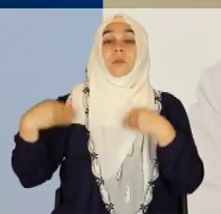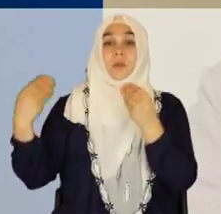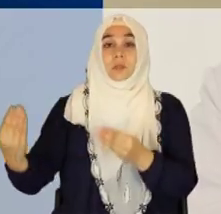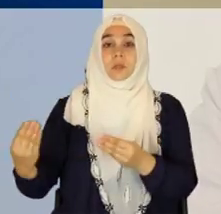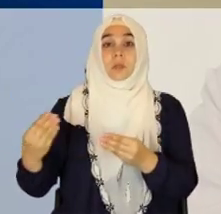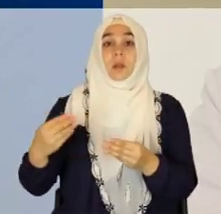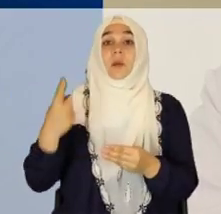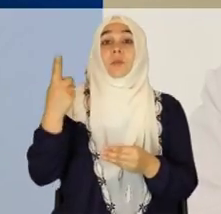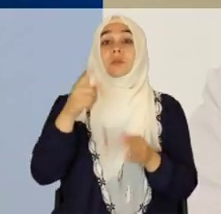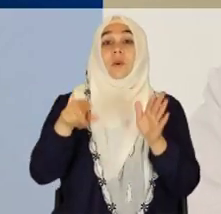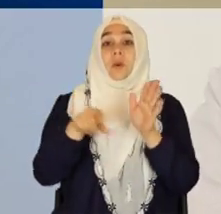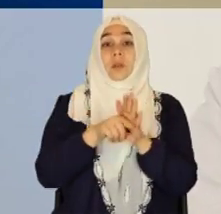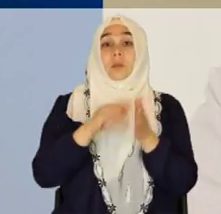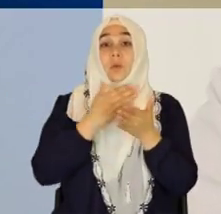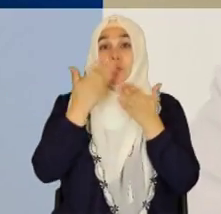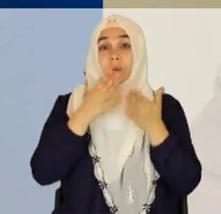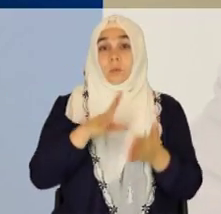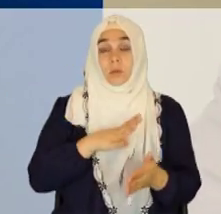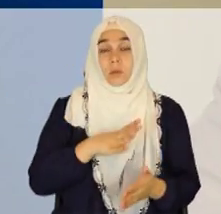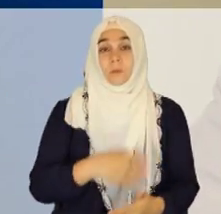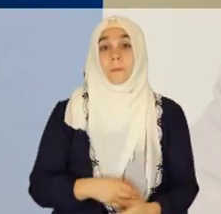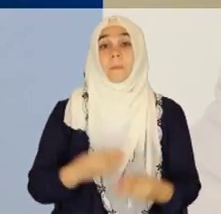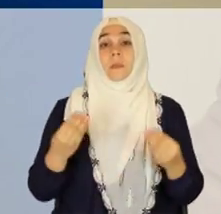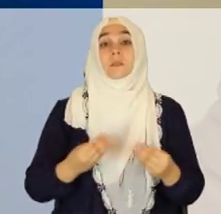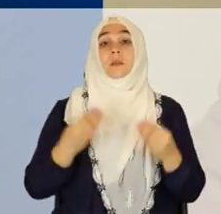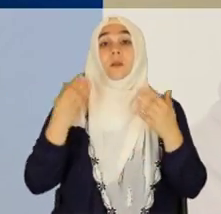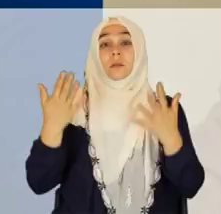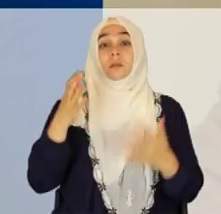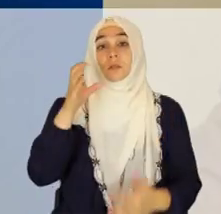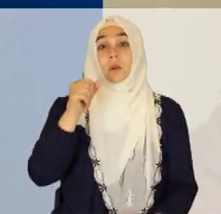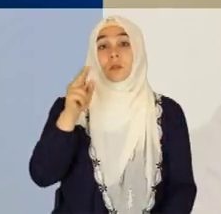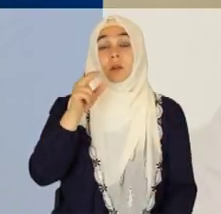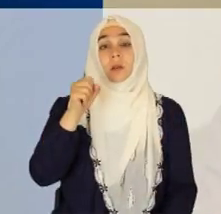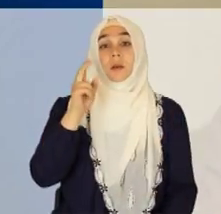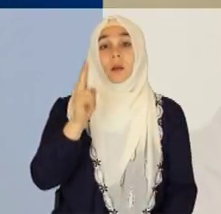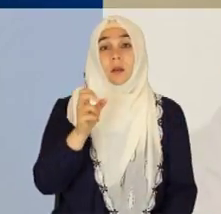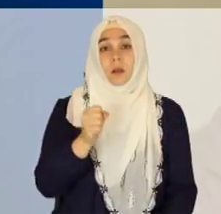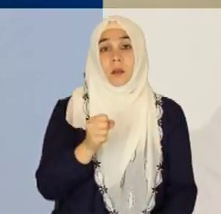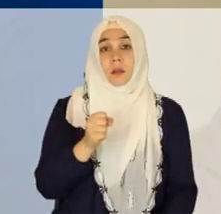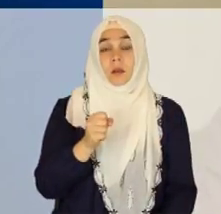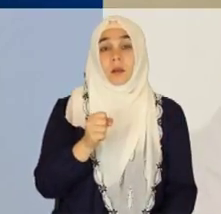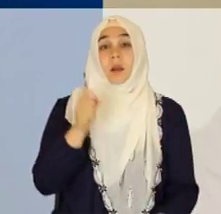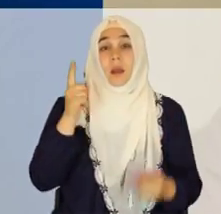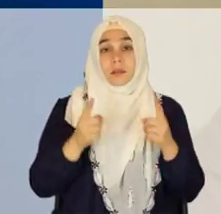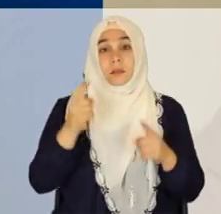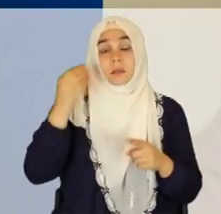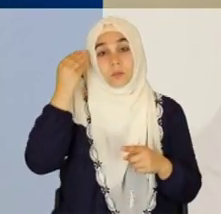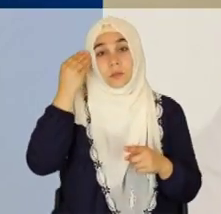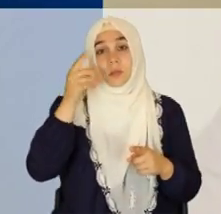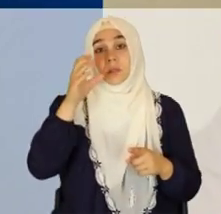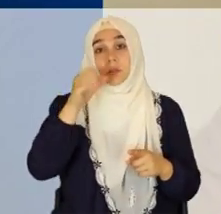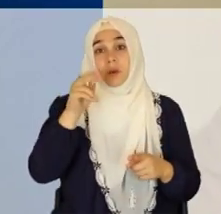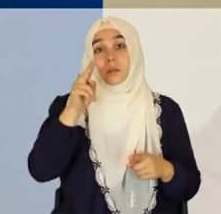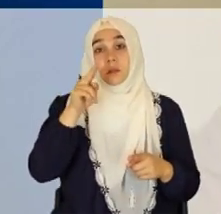Birinci ayette okudu ki, ''Huz min amvalihim sadakaten'' ''Zakaten'' demedi, sadaka diyordu. Zakatın asli namı sadaka